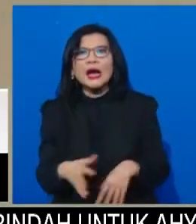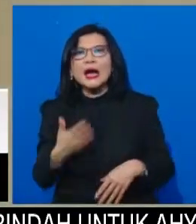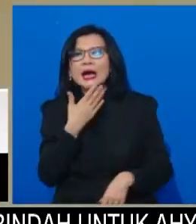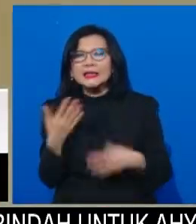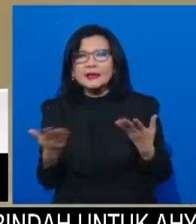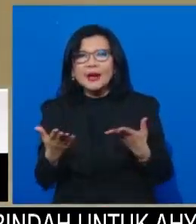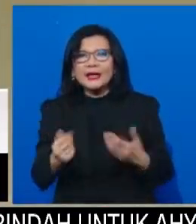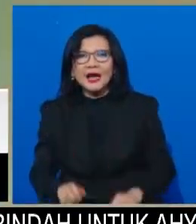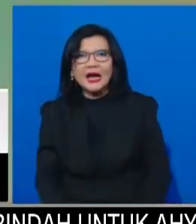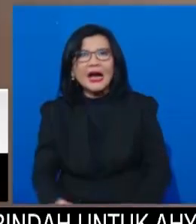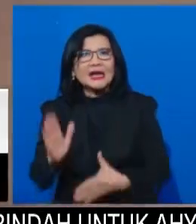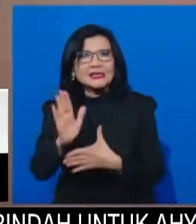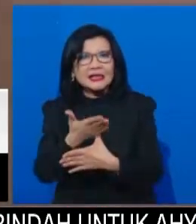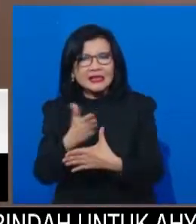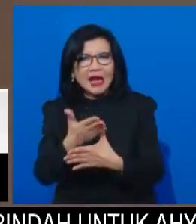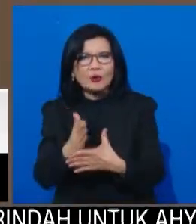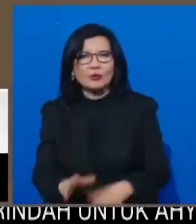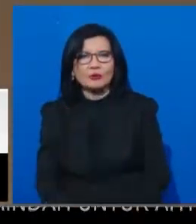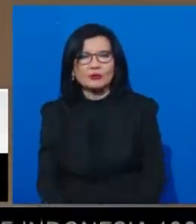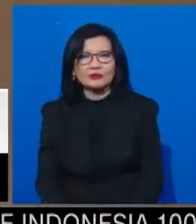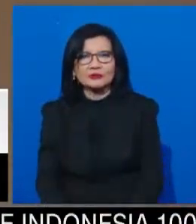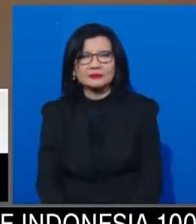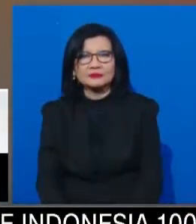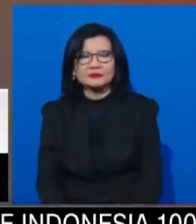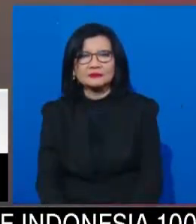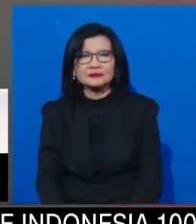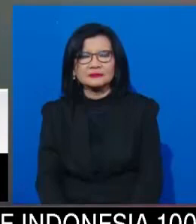Kabupaten Indragiri Hilir, Riau.